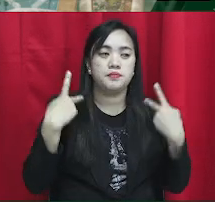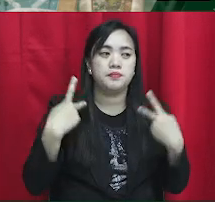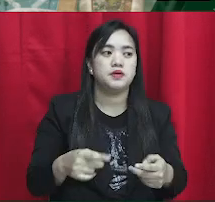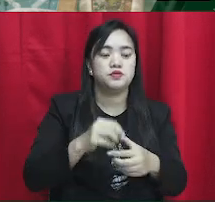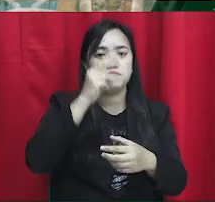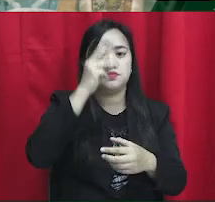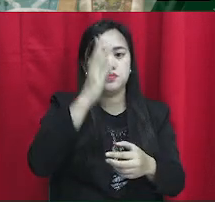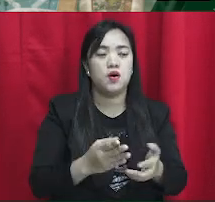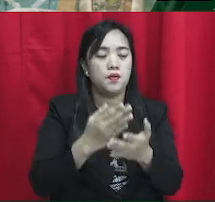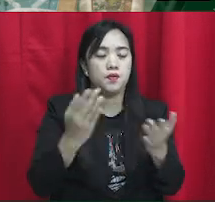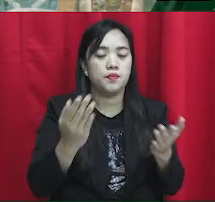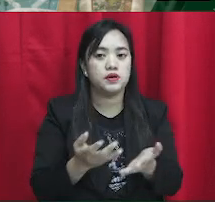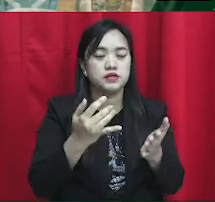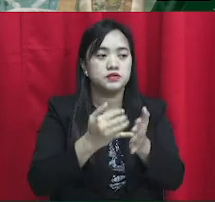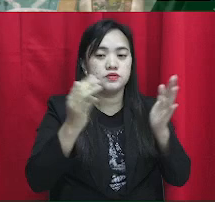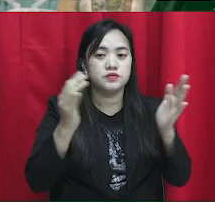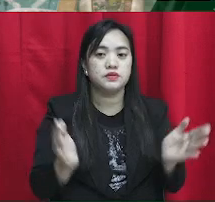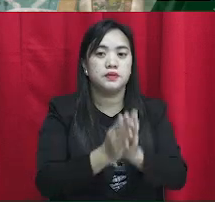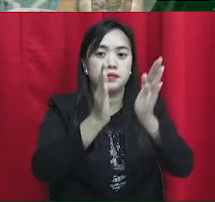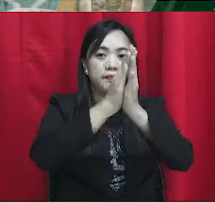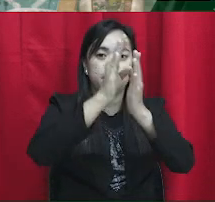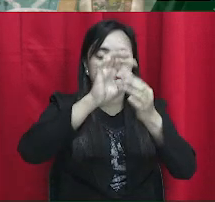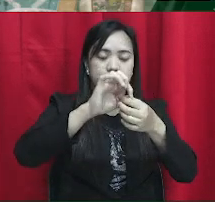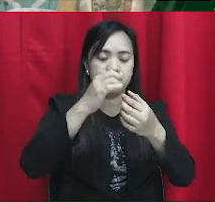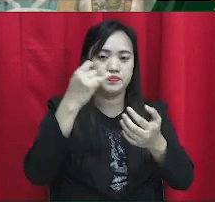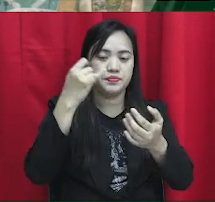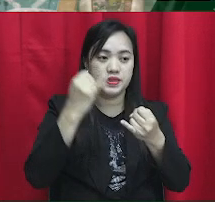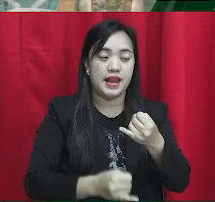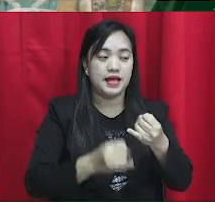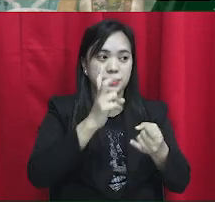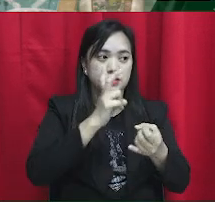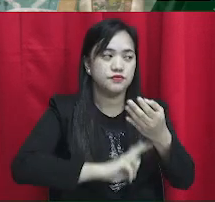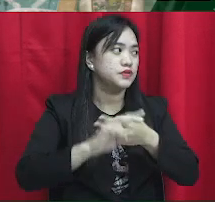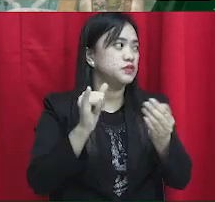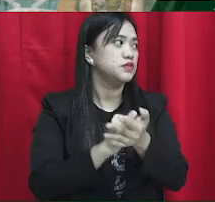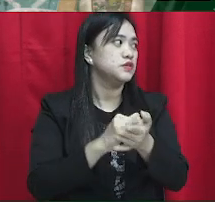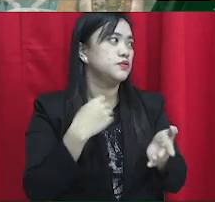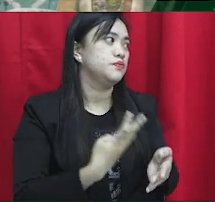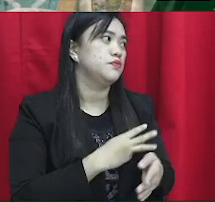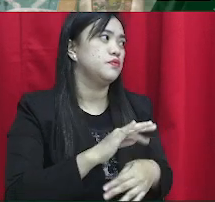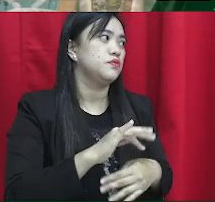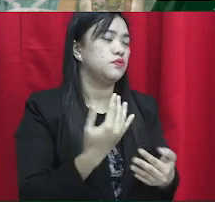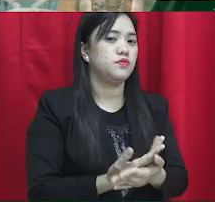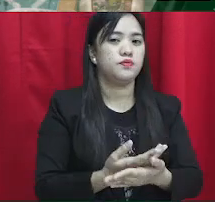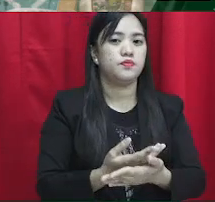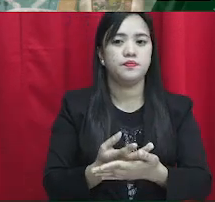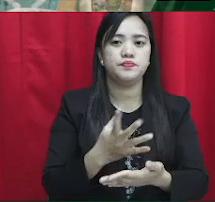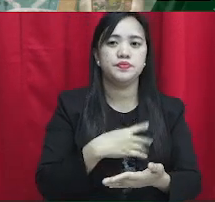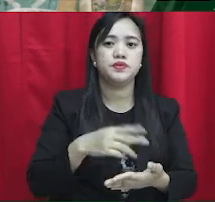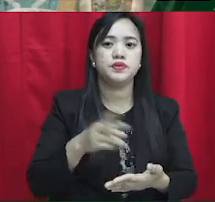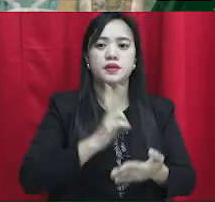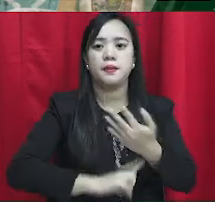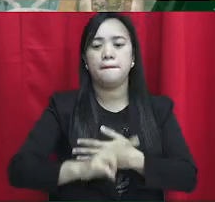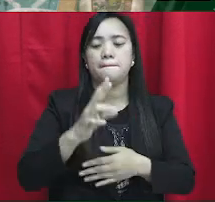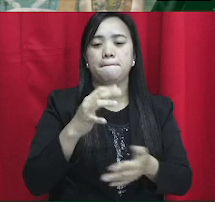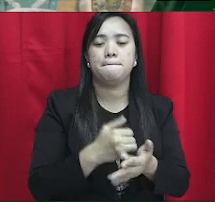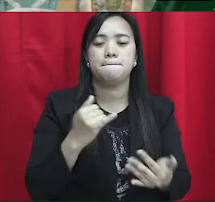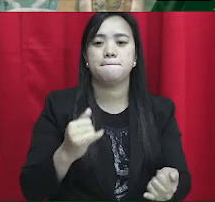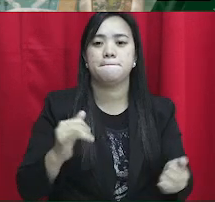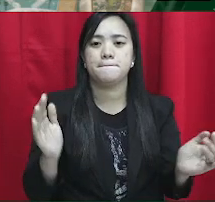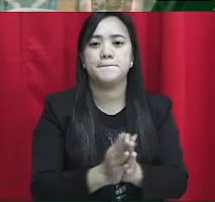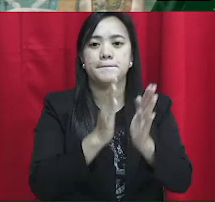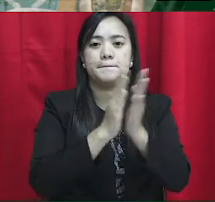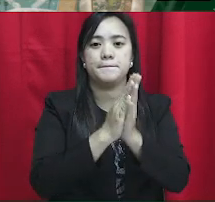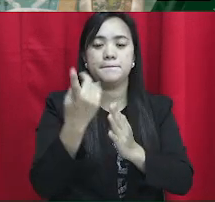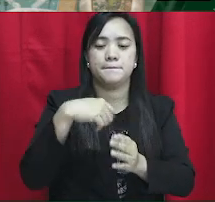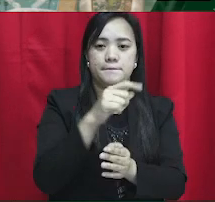saan na-magnify yung binasa po natin sa last, sa verse number 46. Very said, my soul that magnify the Lord and